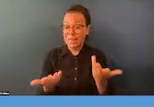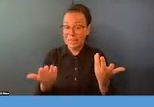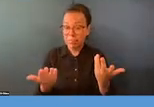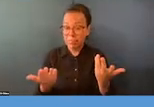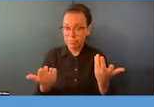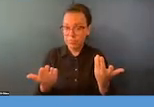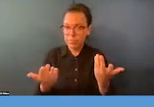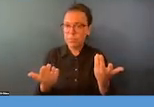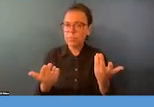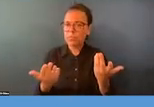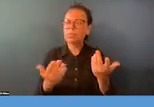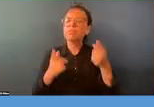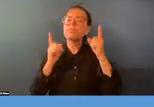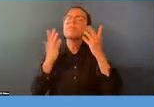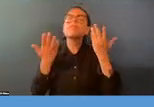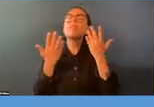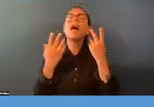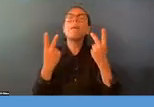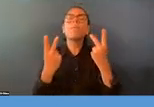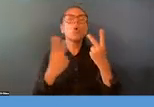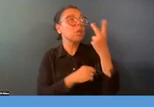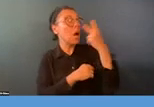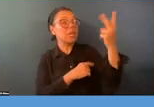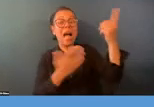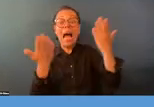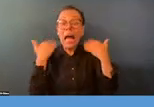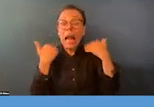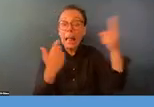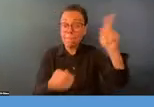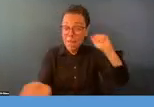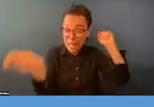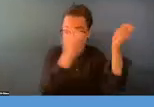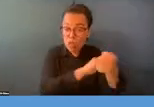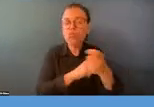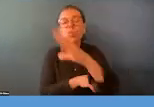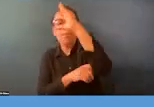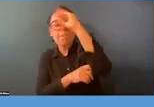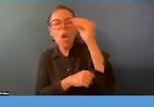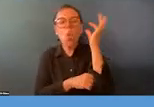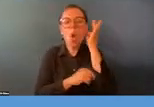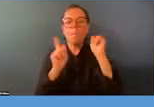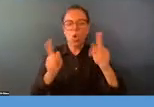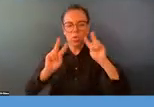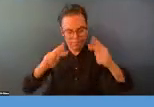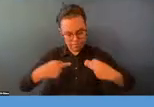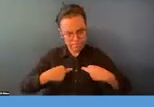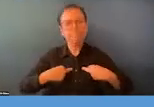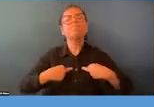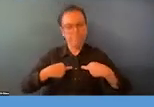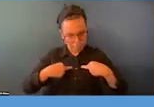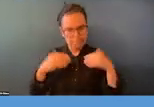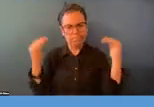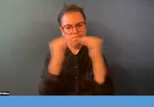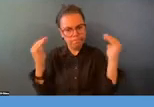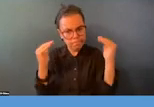климата и климатических рисков. Это очень важно в нынешнее время. Предоставление доступа